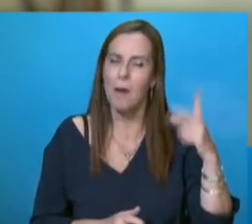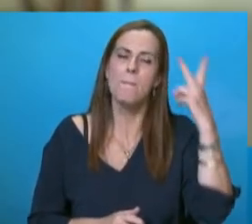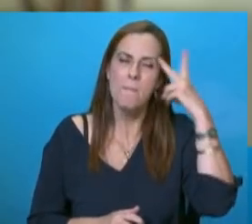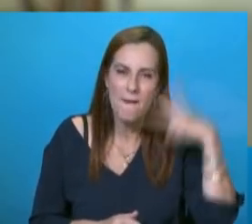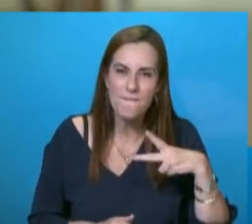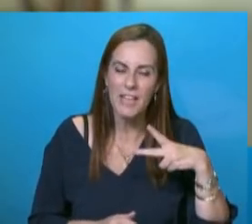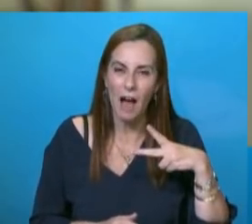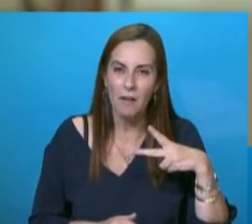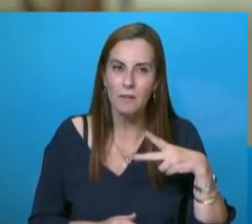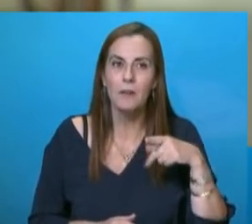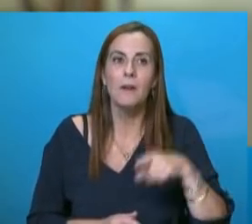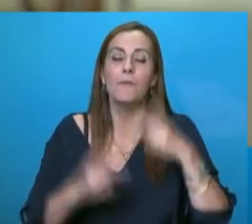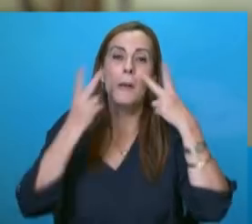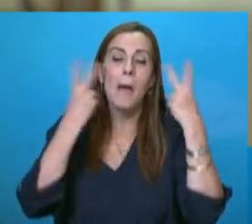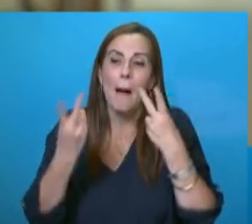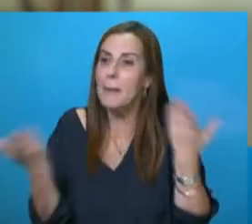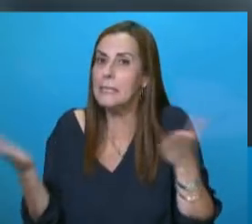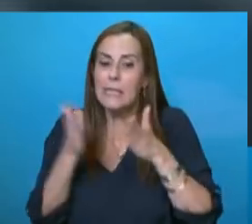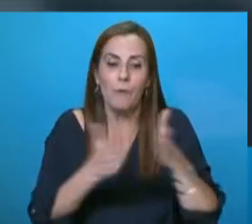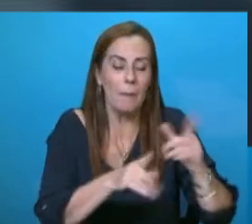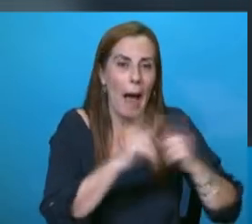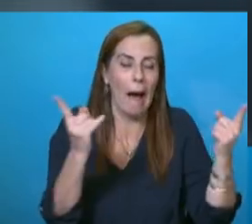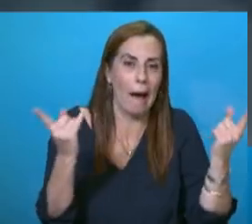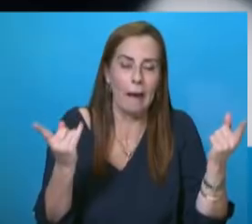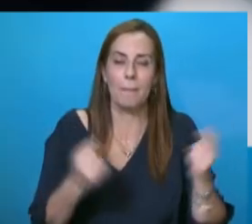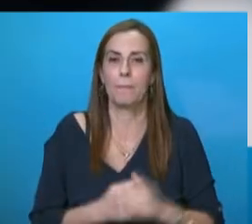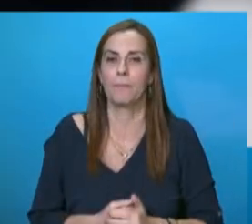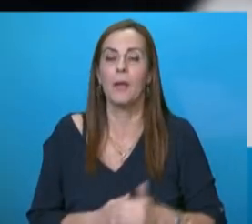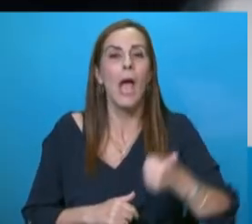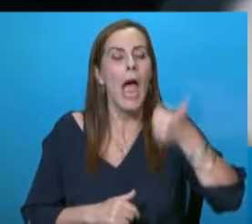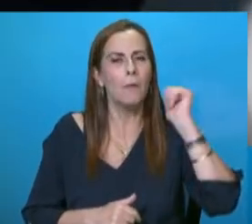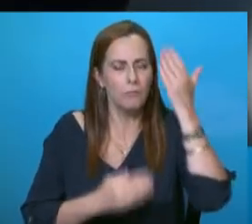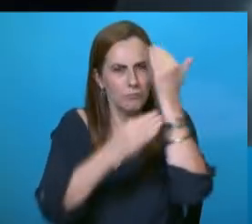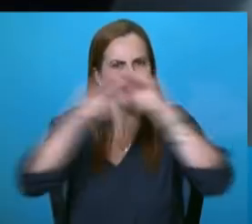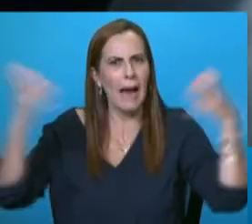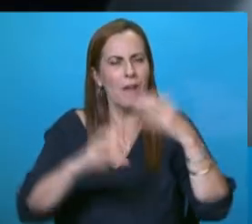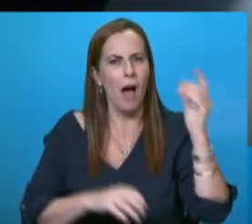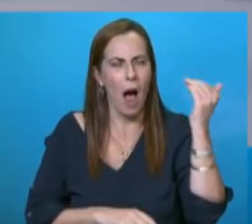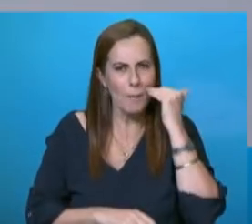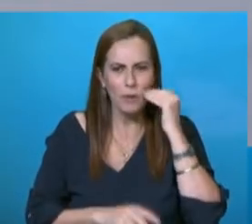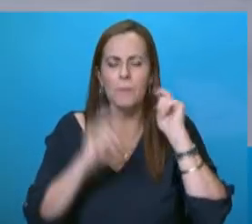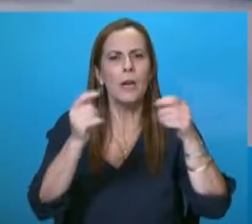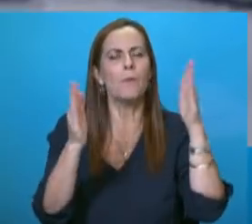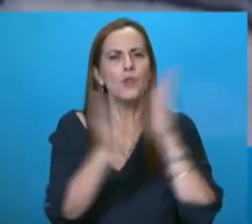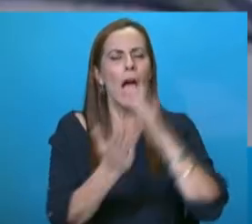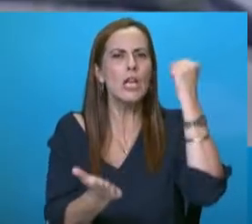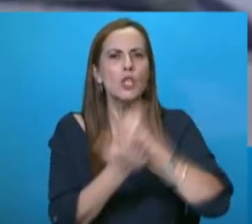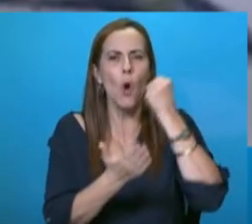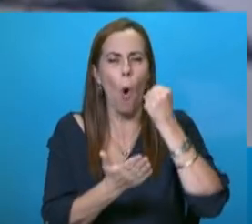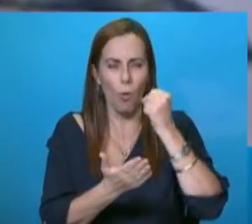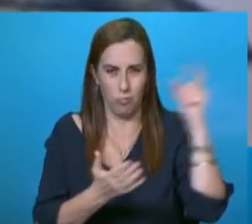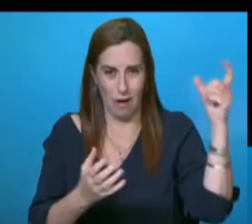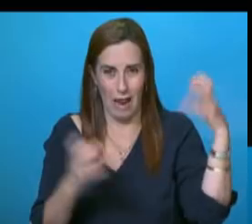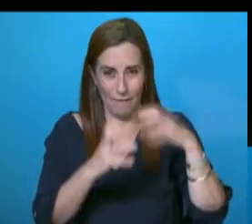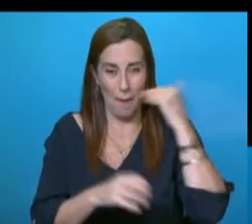זה, היא מחפשת כיוונים חדשים. אמש הודיעה חברת ביוג'ין כי היא מגישה בקשה לאישור ל-FDA